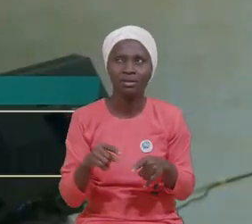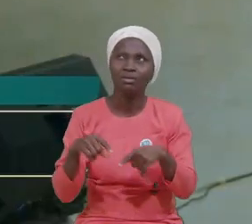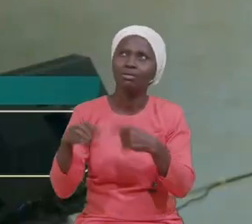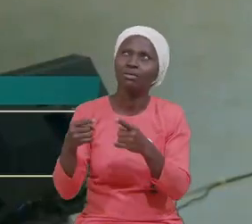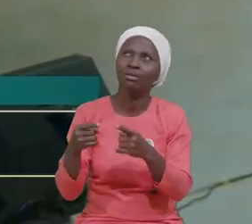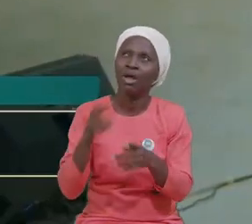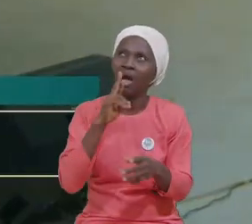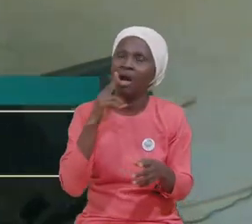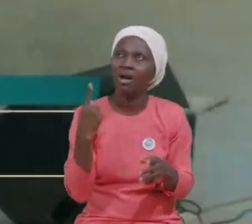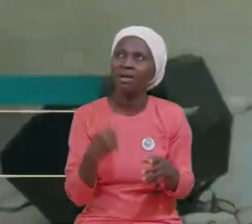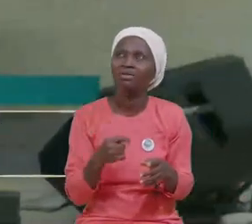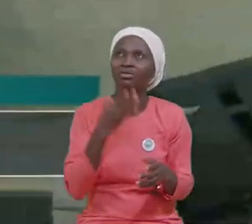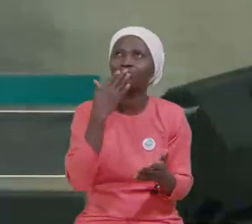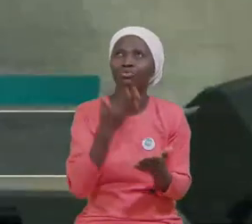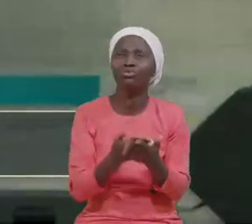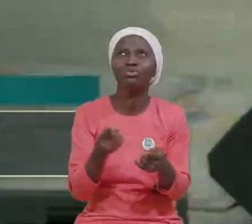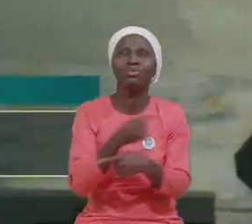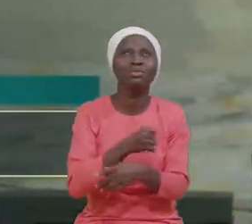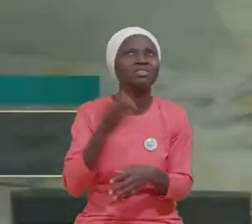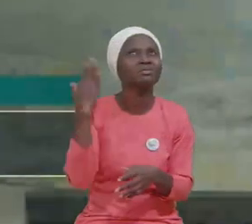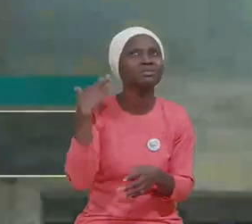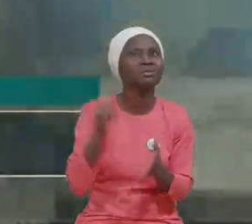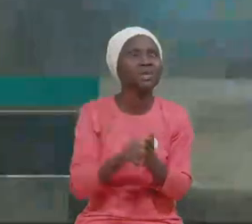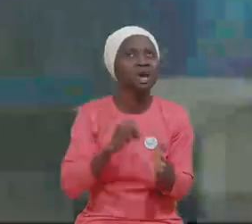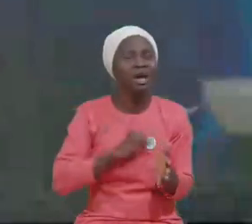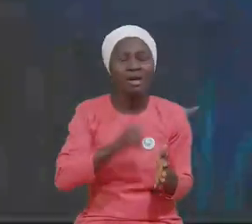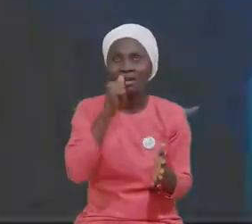oh, les beaux vieux jours sont passés.